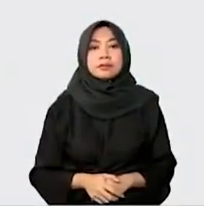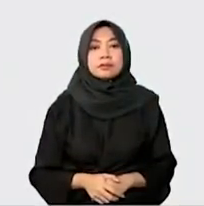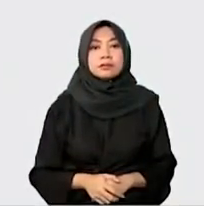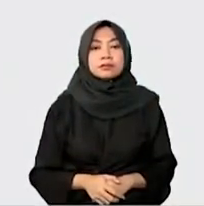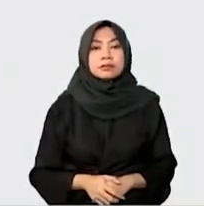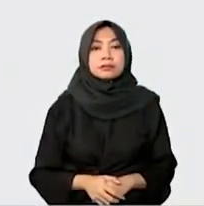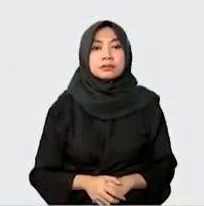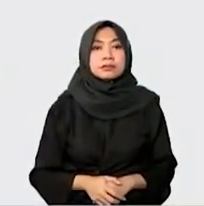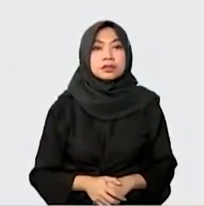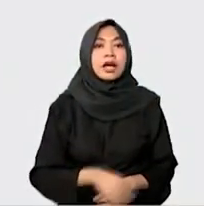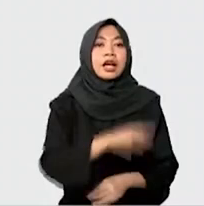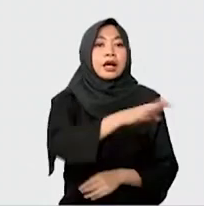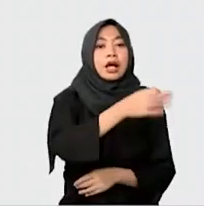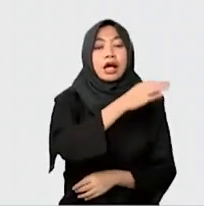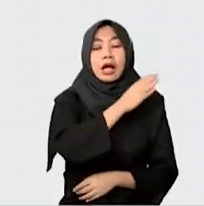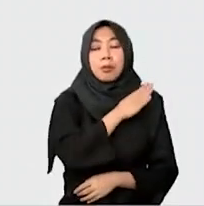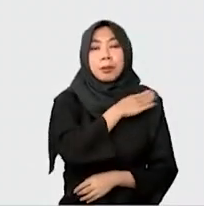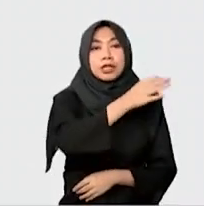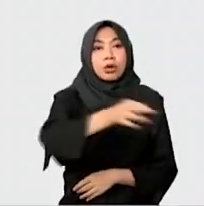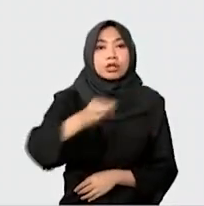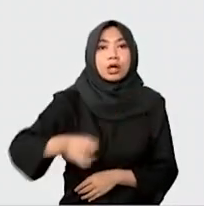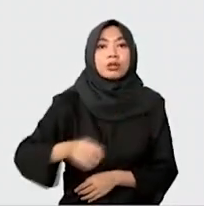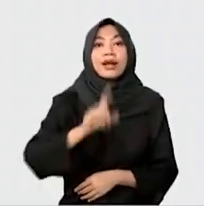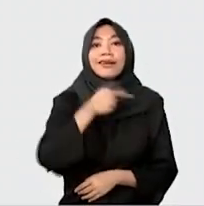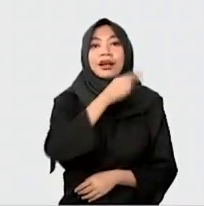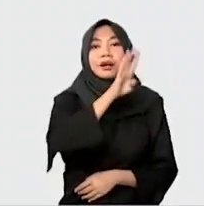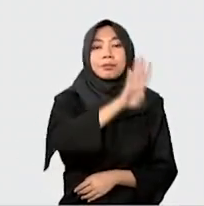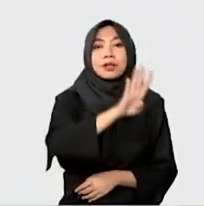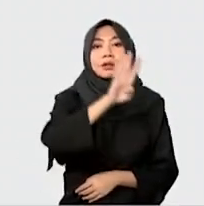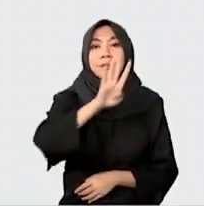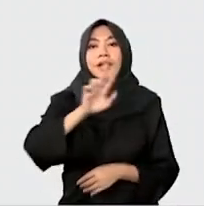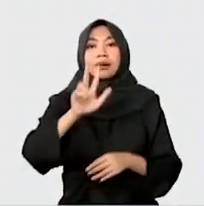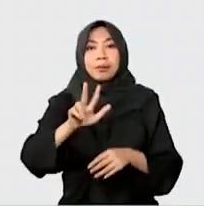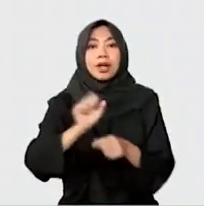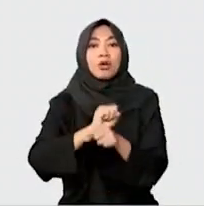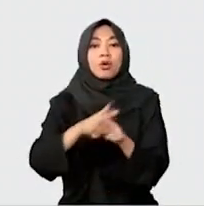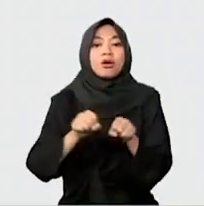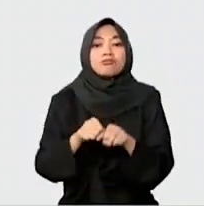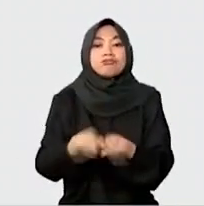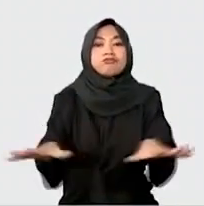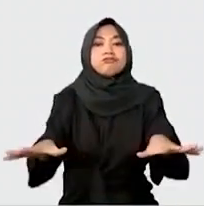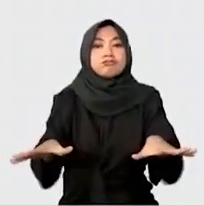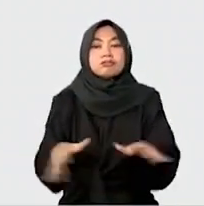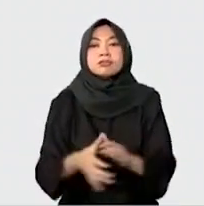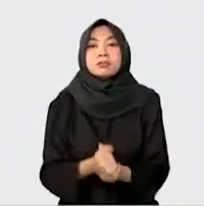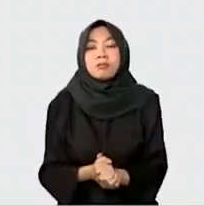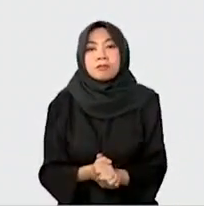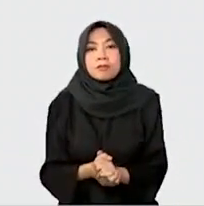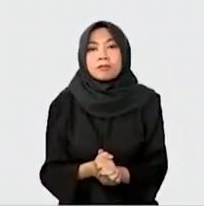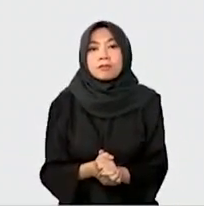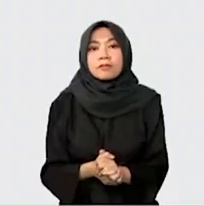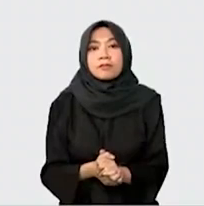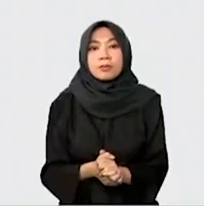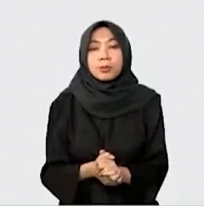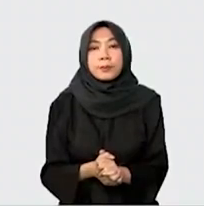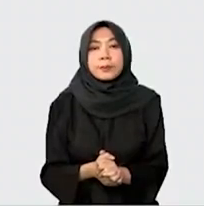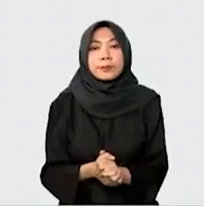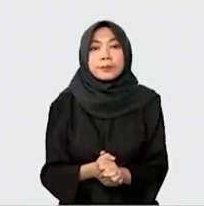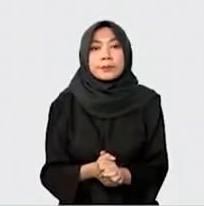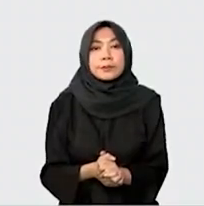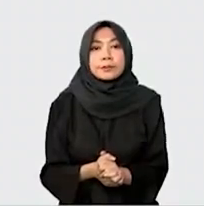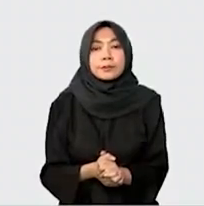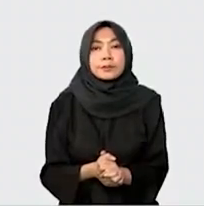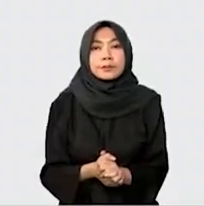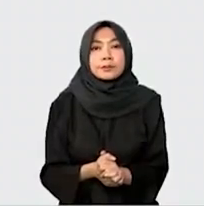448 kabupaten-kota di 34 provinsi telah terdampak kofit 19 ini kita